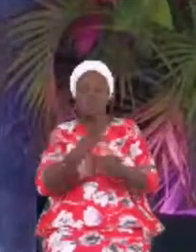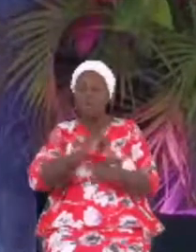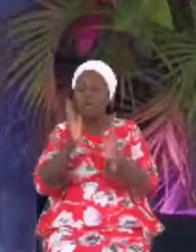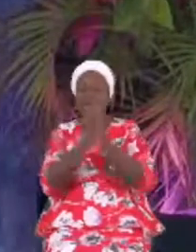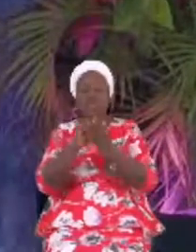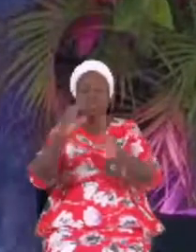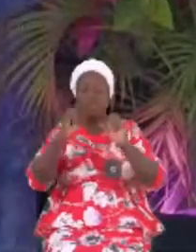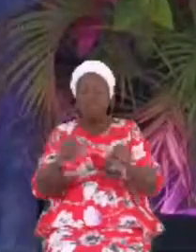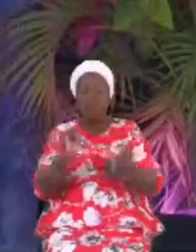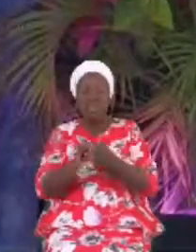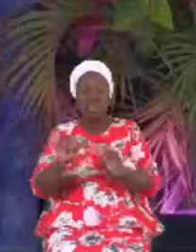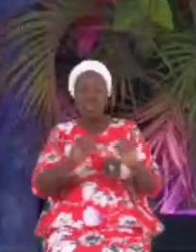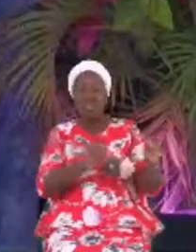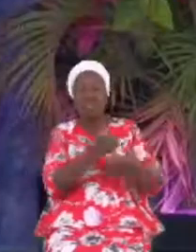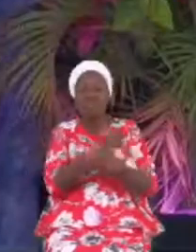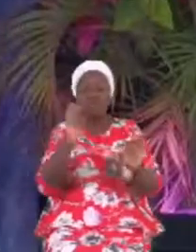puissance qui